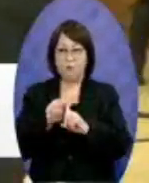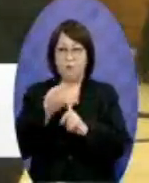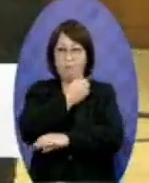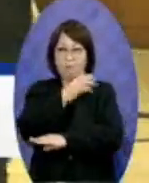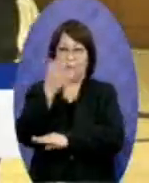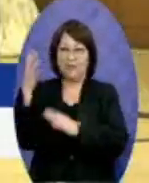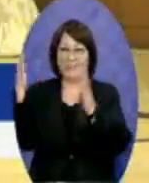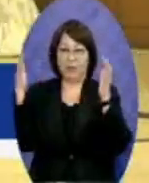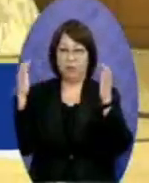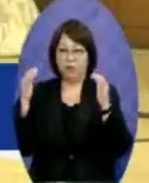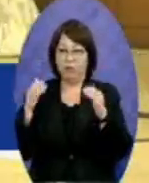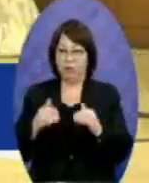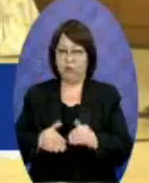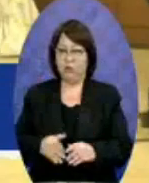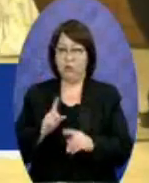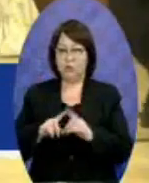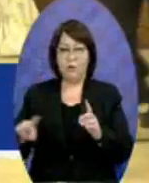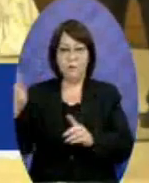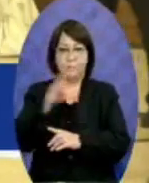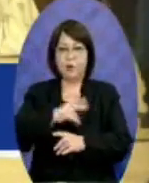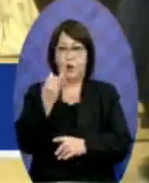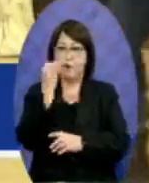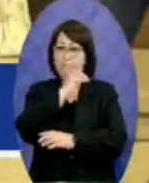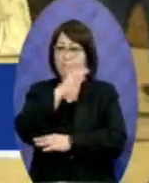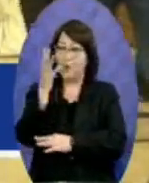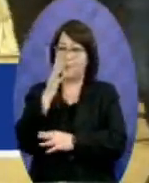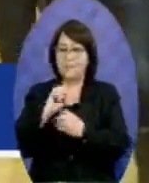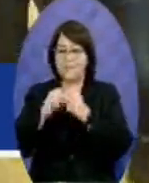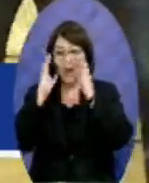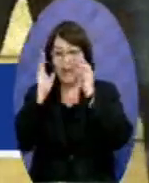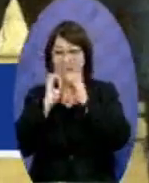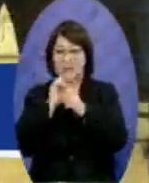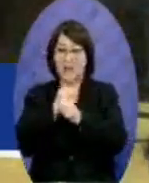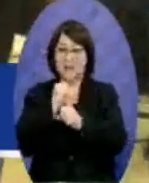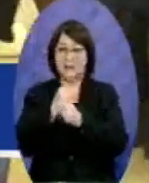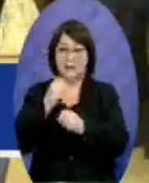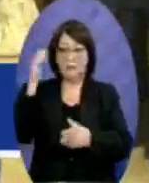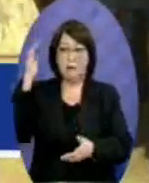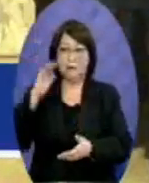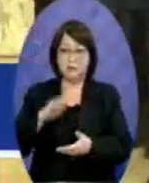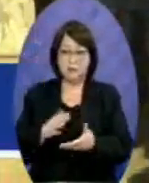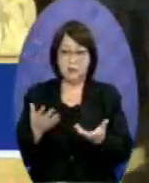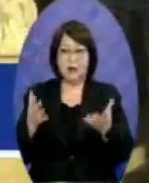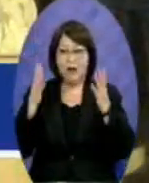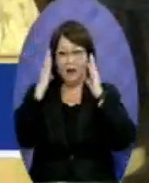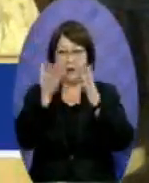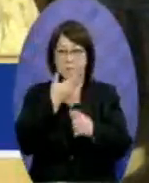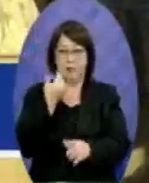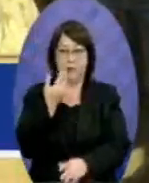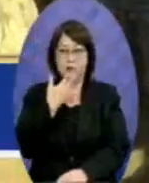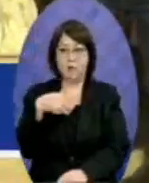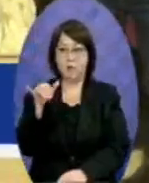нутагт бол ойжуултын ажил хийхдэг нь багассан. Ерөнхий улсын төсөвөөр хөрөнгө бол